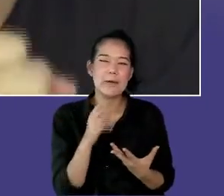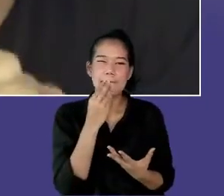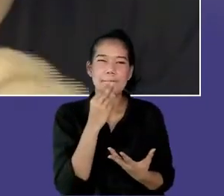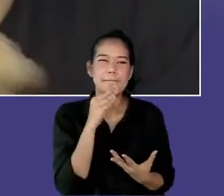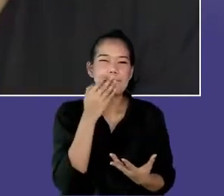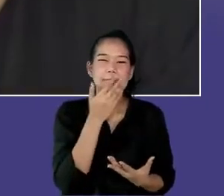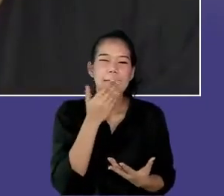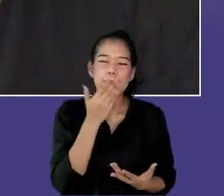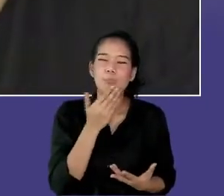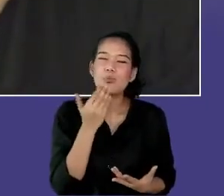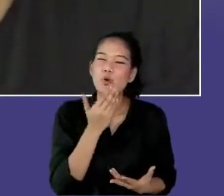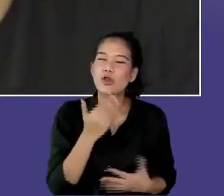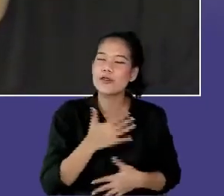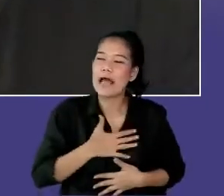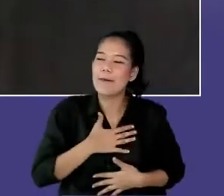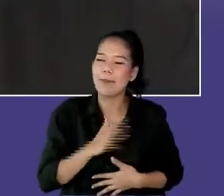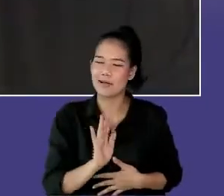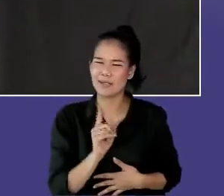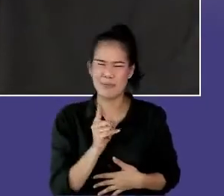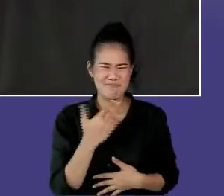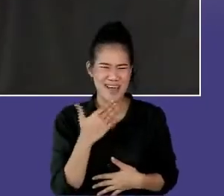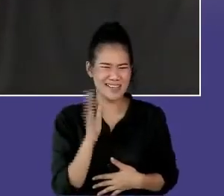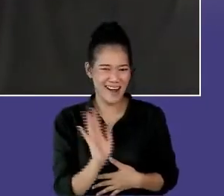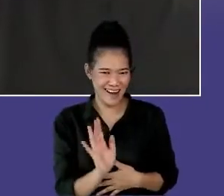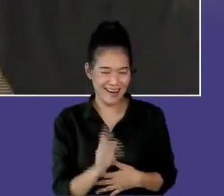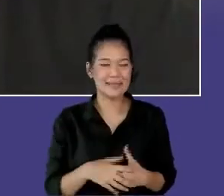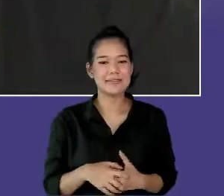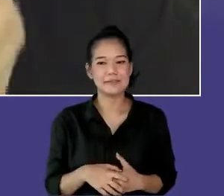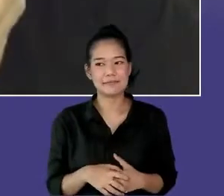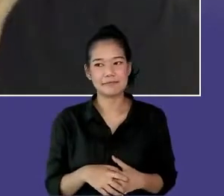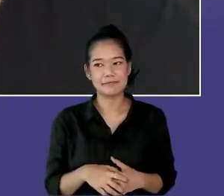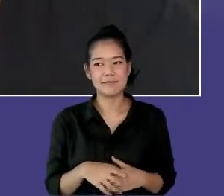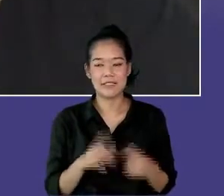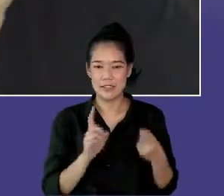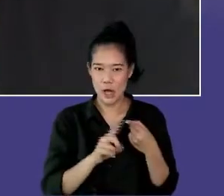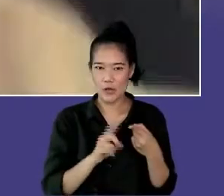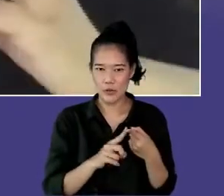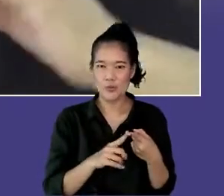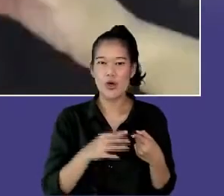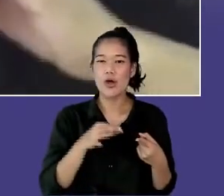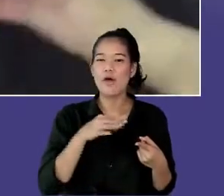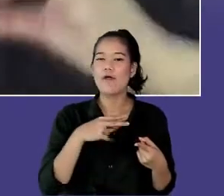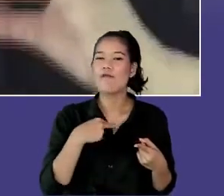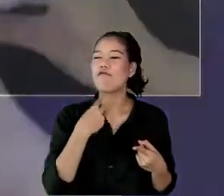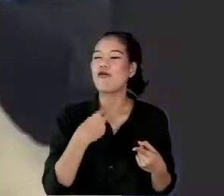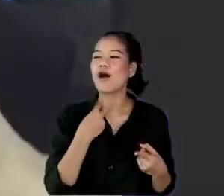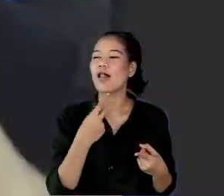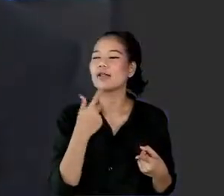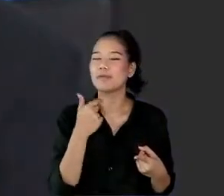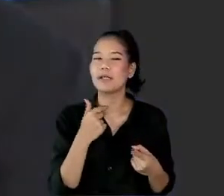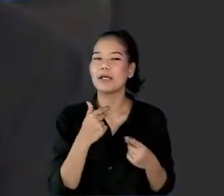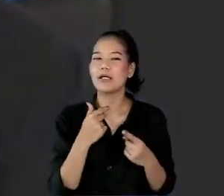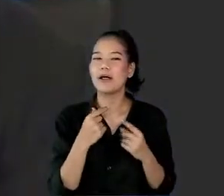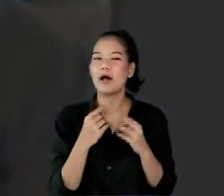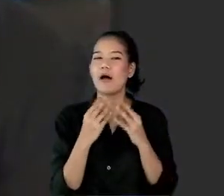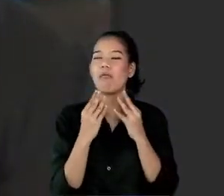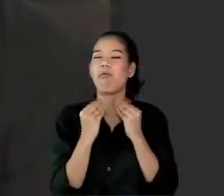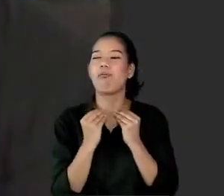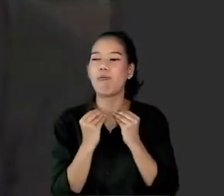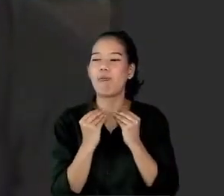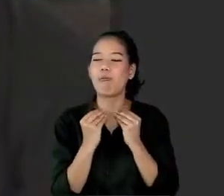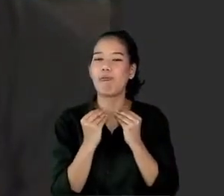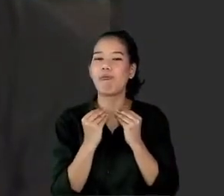nggak nyaman gitu, karena mungkin nggak terbiasa juga ya gitu ya. Satu mungkin vokal kita jadi kayak mendem gitu ya. Tapi